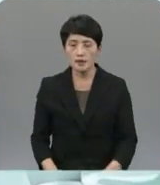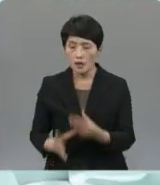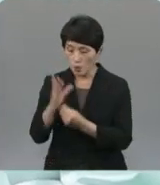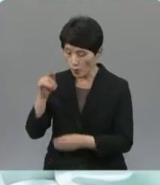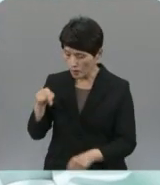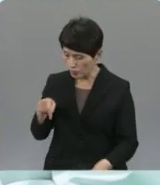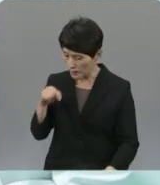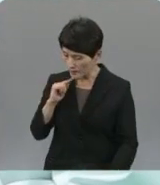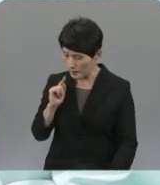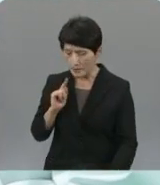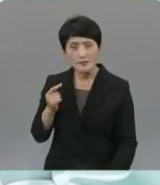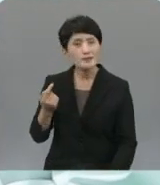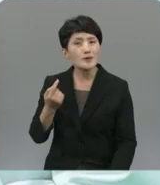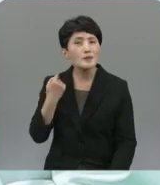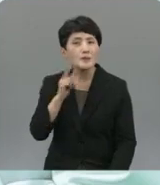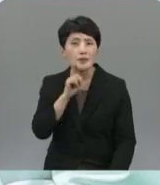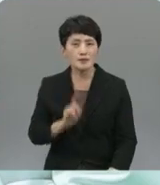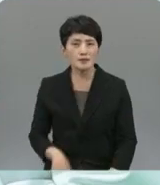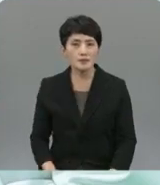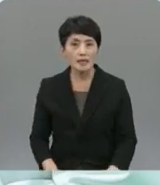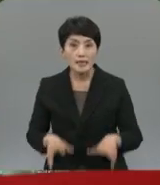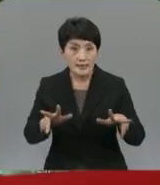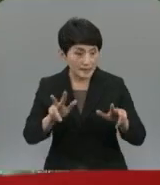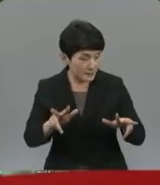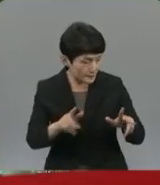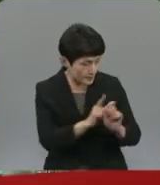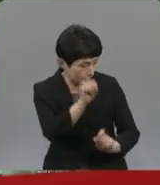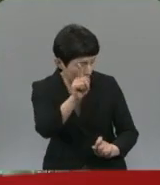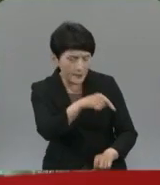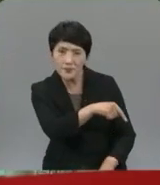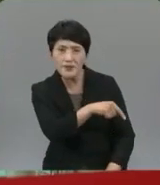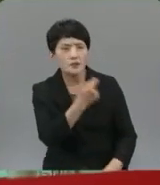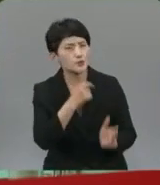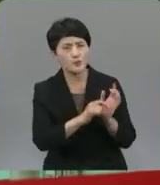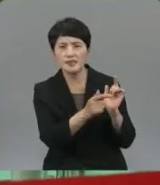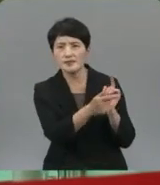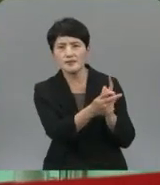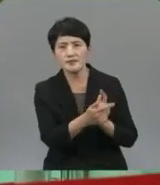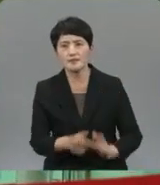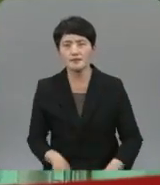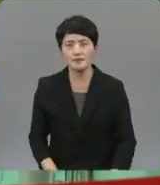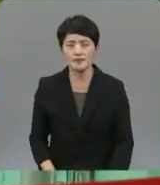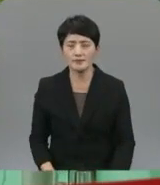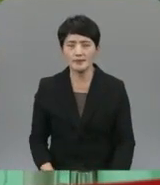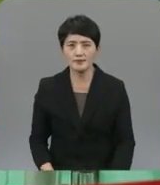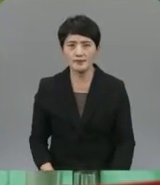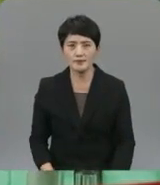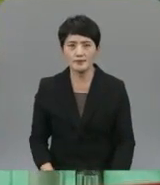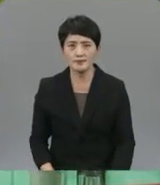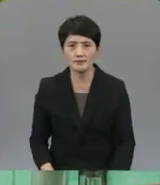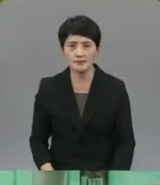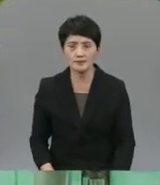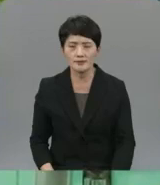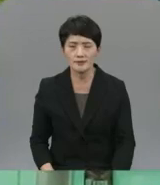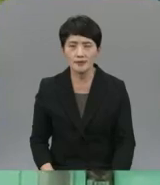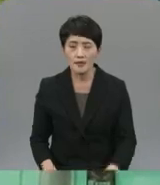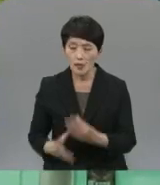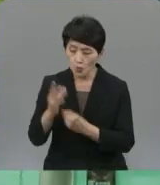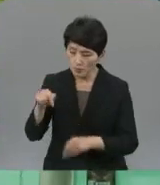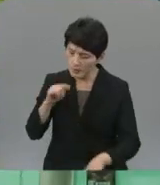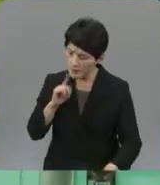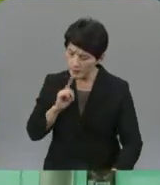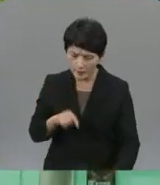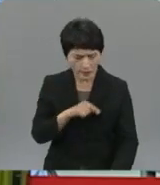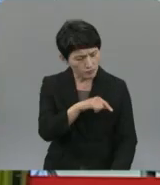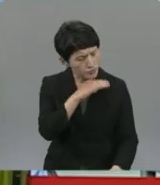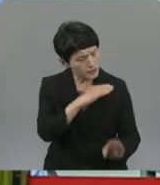设的新发射台将用于发射北韩军事侦察卫星一号。此前，北韩媒体报道称，已做好军事侦察